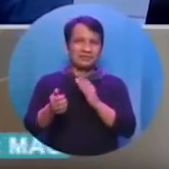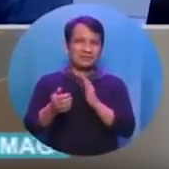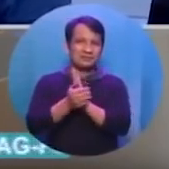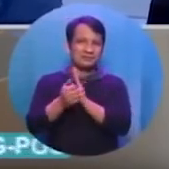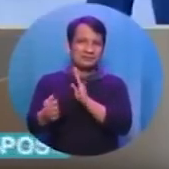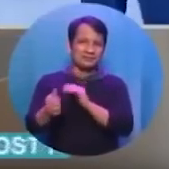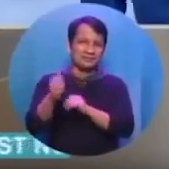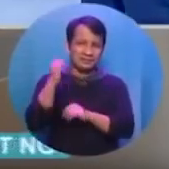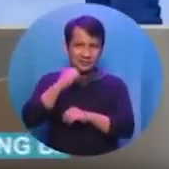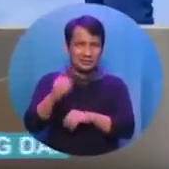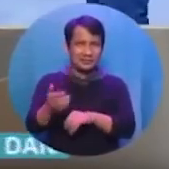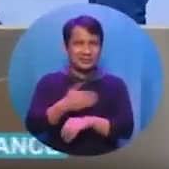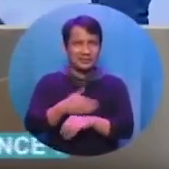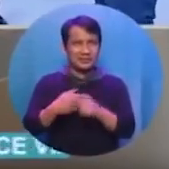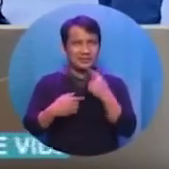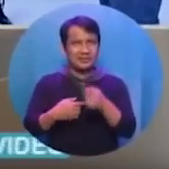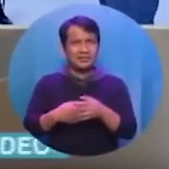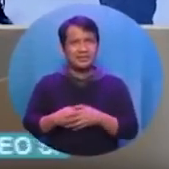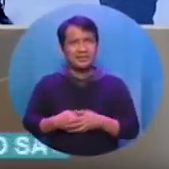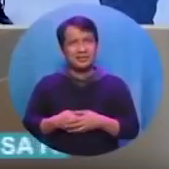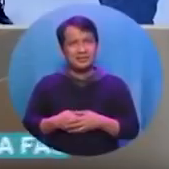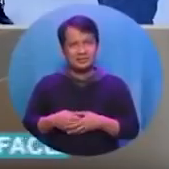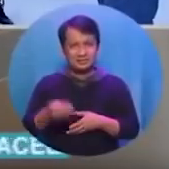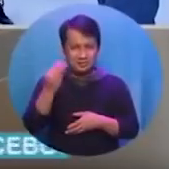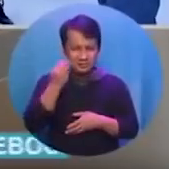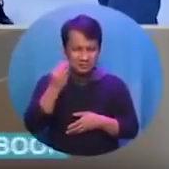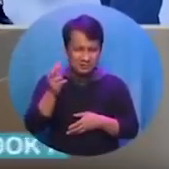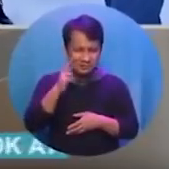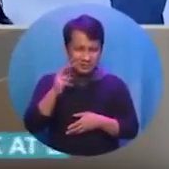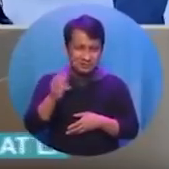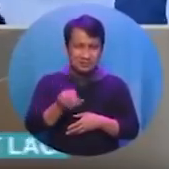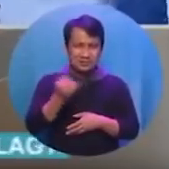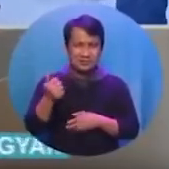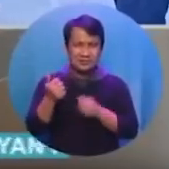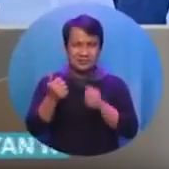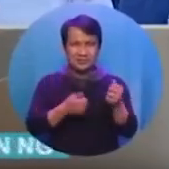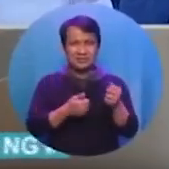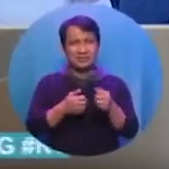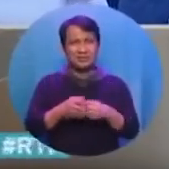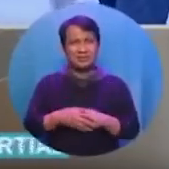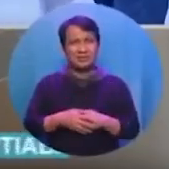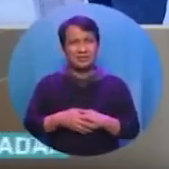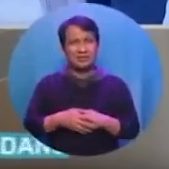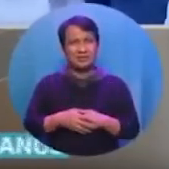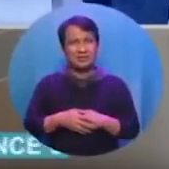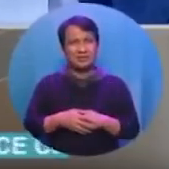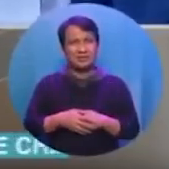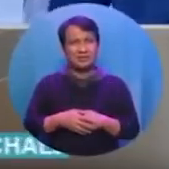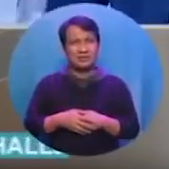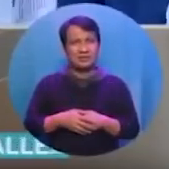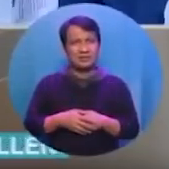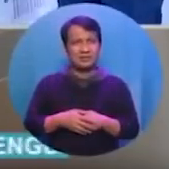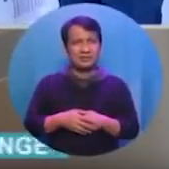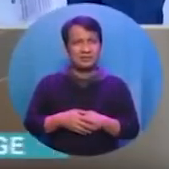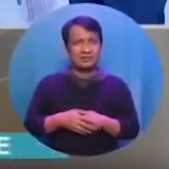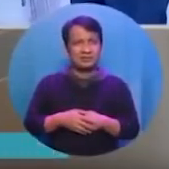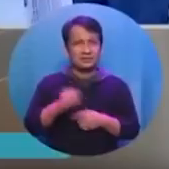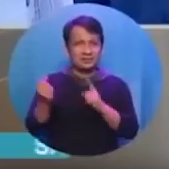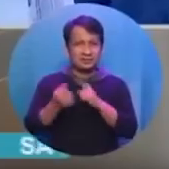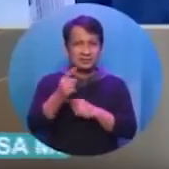gumagaling araw-araw. Hi, boy. Sobra, Idol. Chang Marx, ilan na ba yung followers mo sa Idol? Social actually, media? Hindi nyo